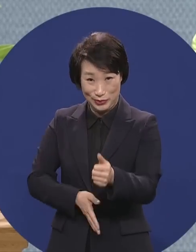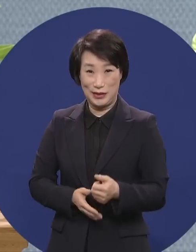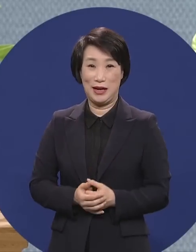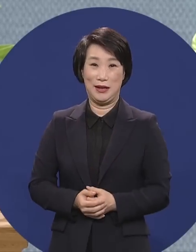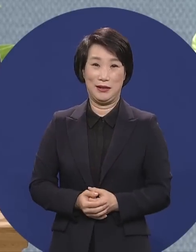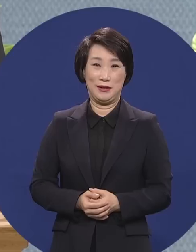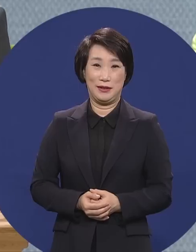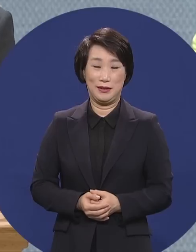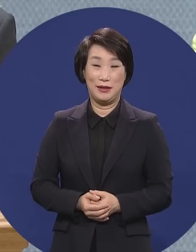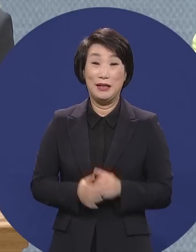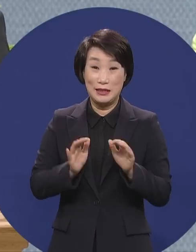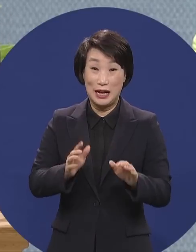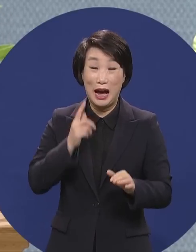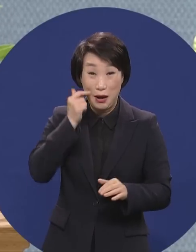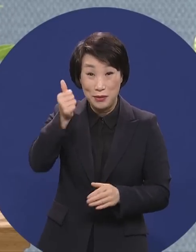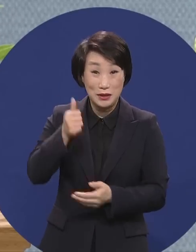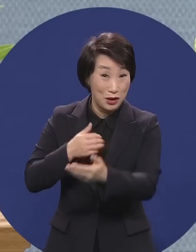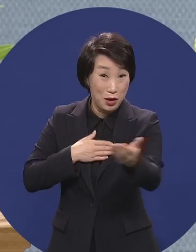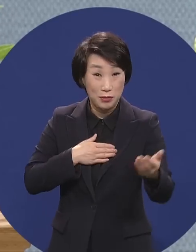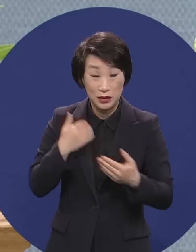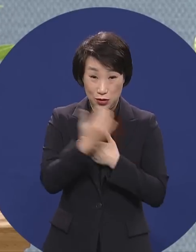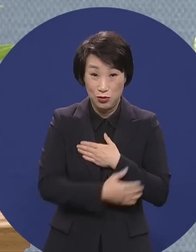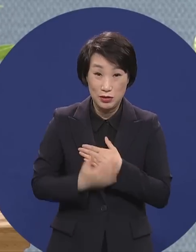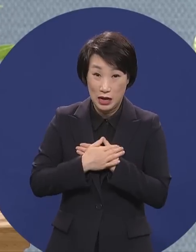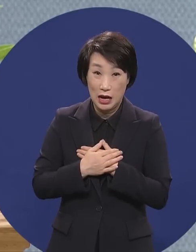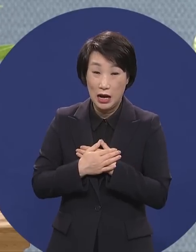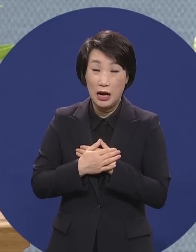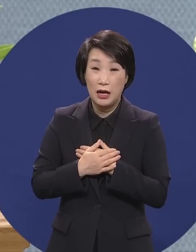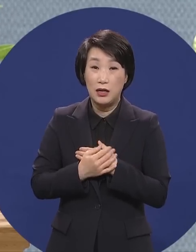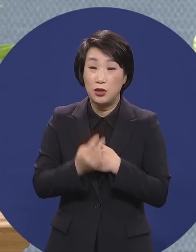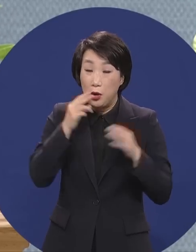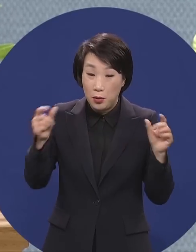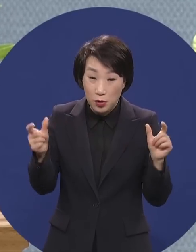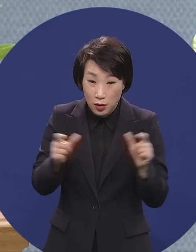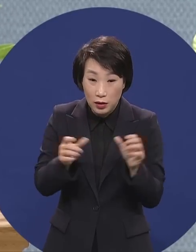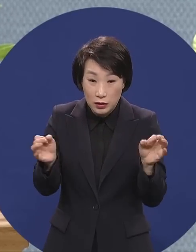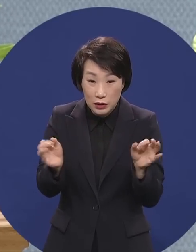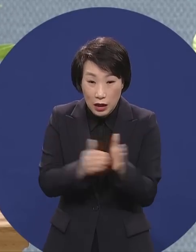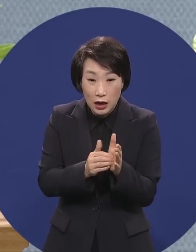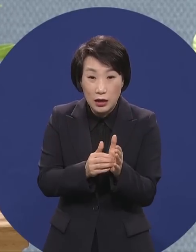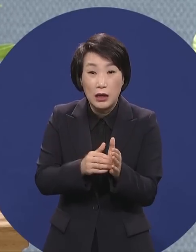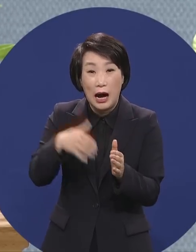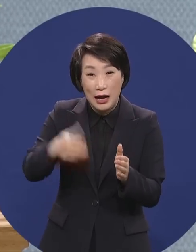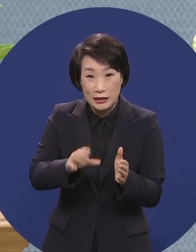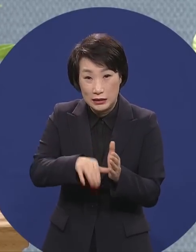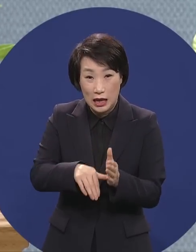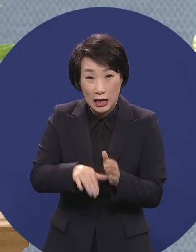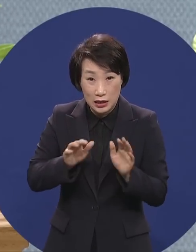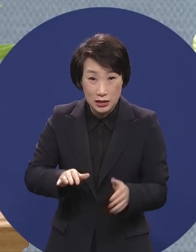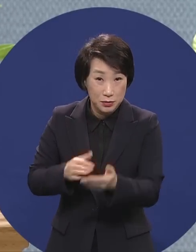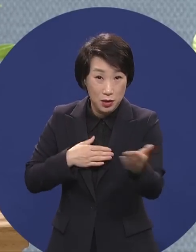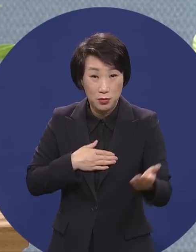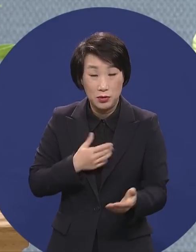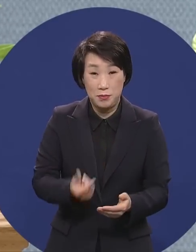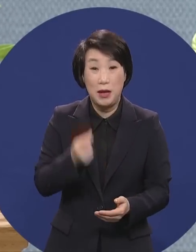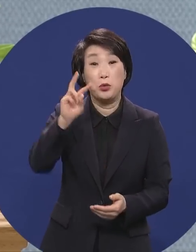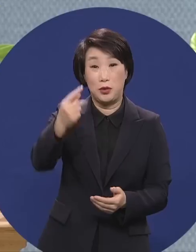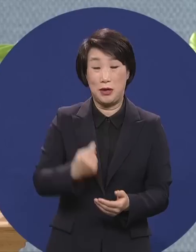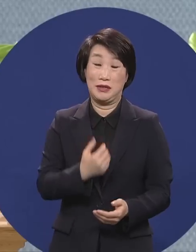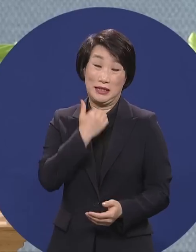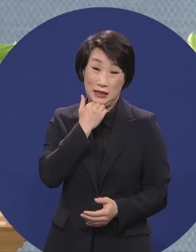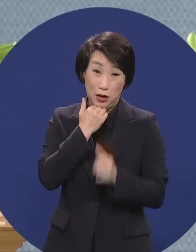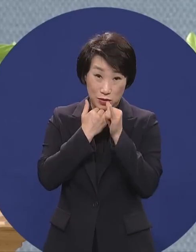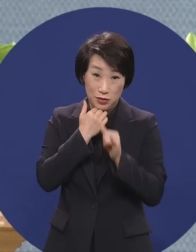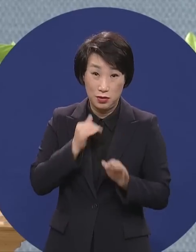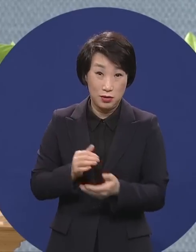원합니다. 아버지는 당신의 육체가 소멸되기 전에 빨리 돌아오기를 애타게 기다립니다.